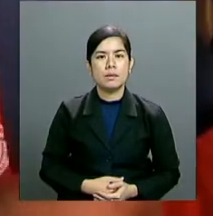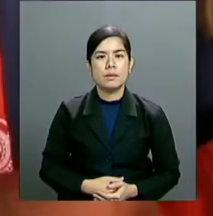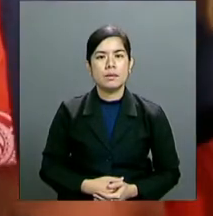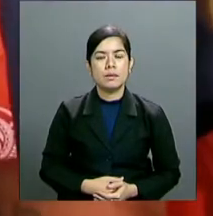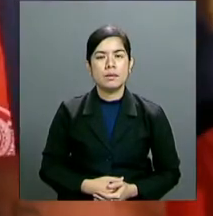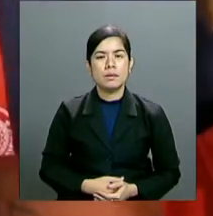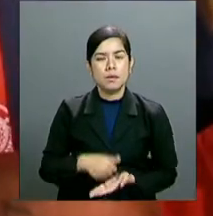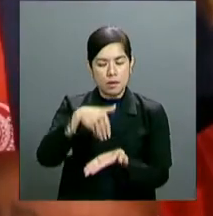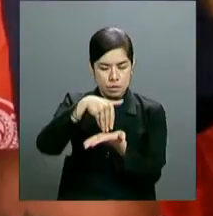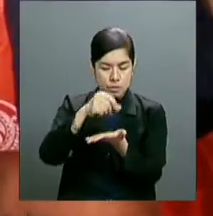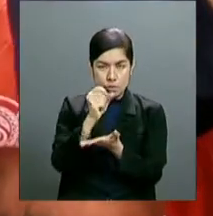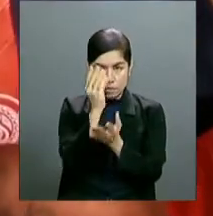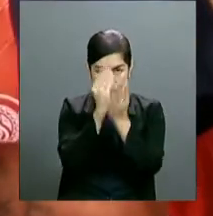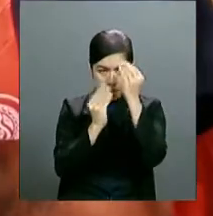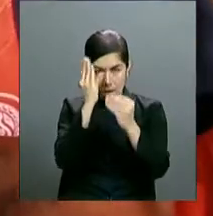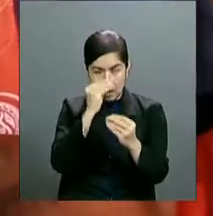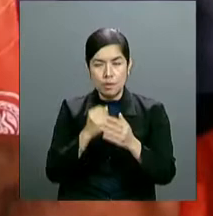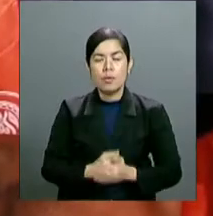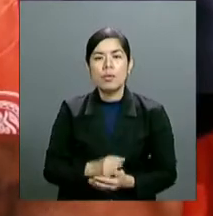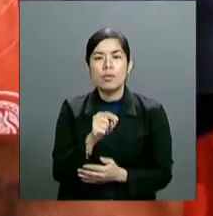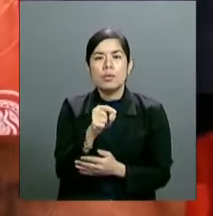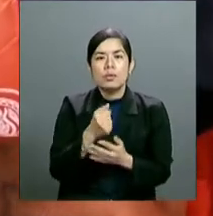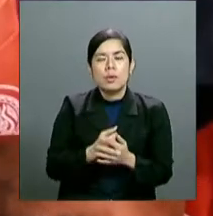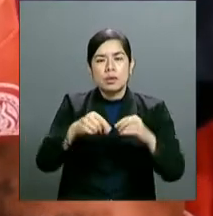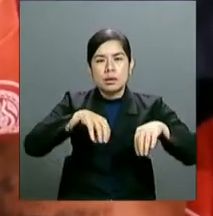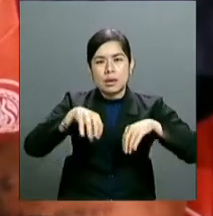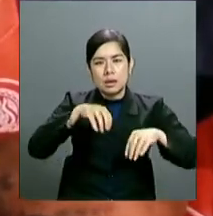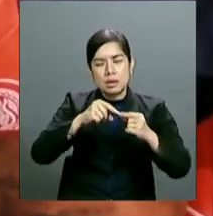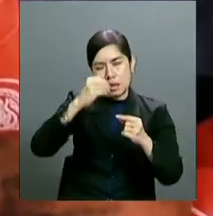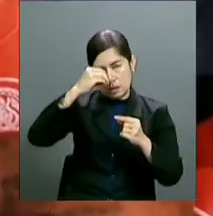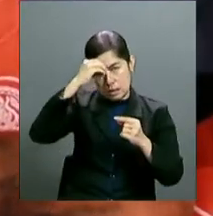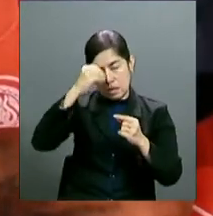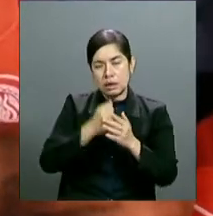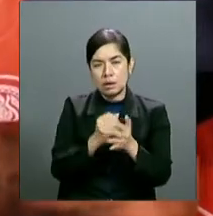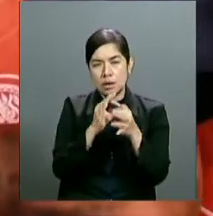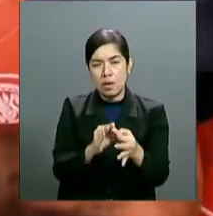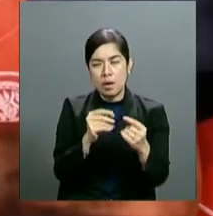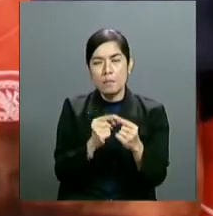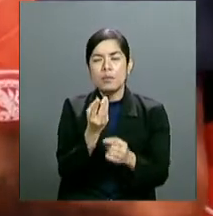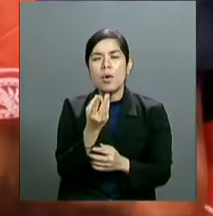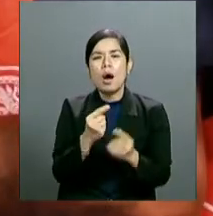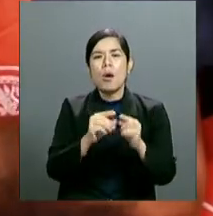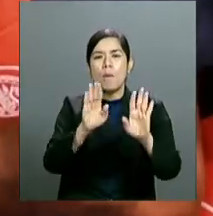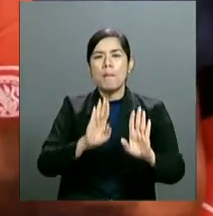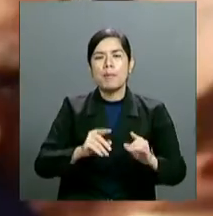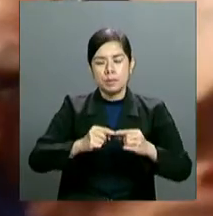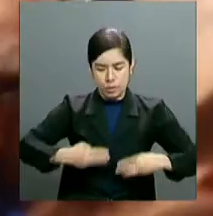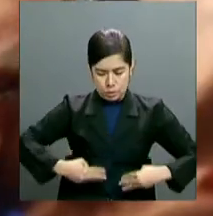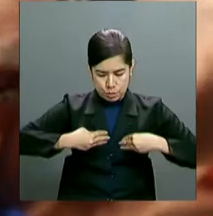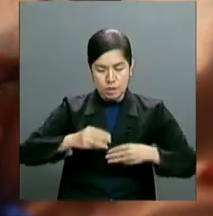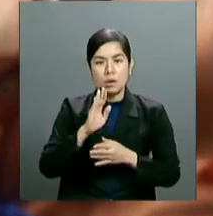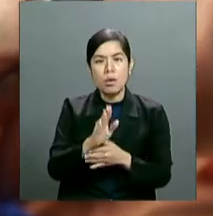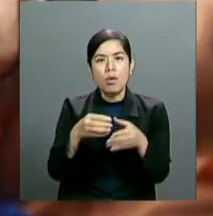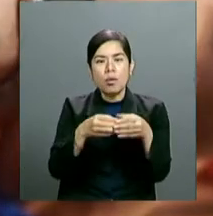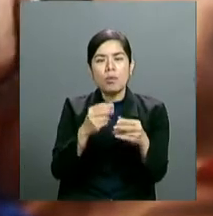ศูนย์การเรียนรู้ย่าแพกสารวินได้จัดการเรียนรู้ข้าวในวิถีชีวิตปากากยอลุ่มแม่น้ำสาร